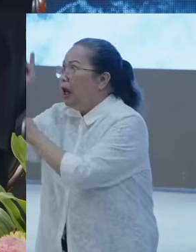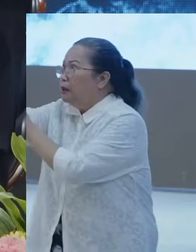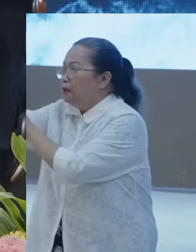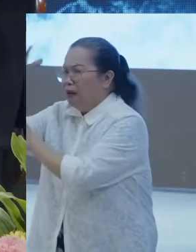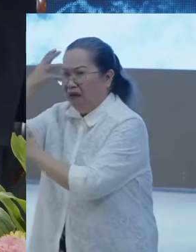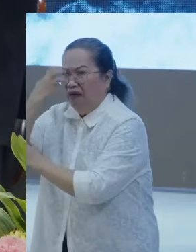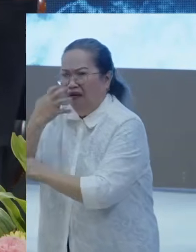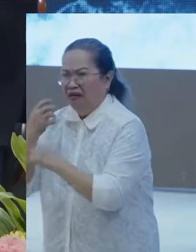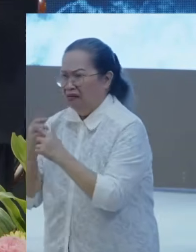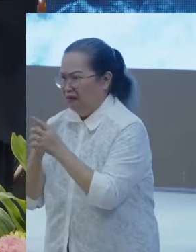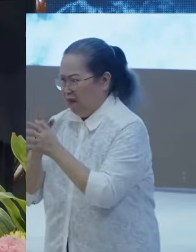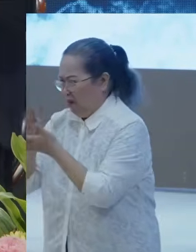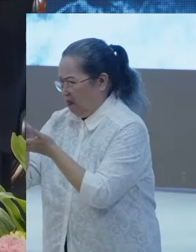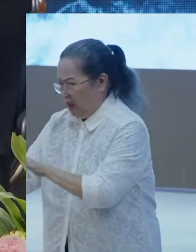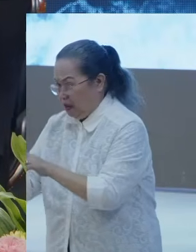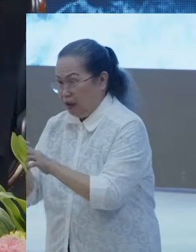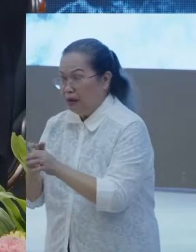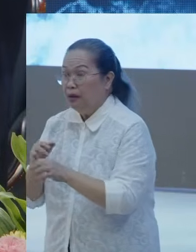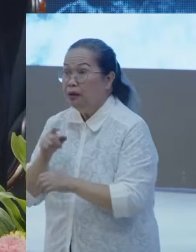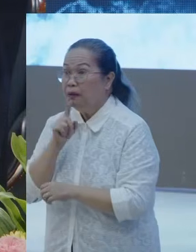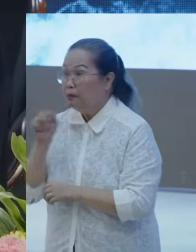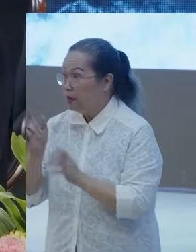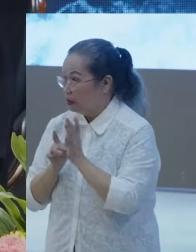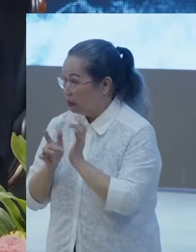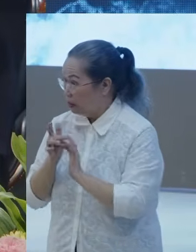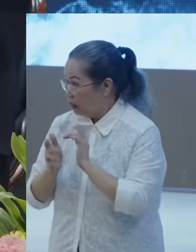Hindi po natin nakita ang kasagutan ni Jonah